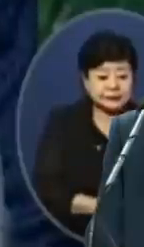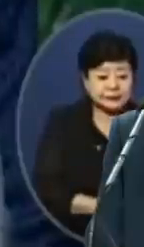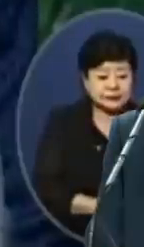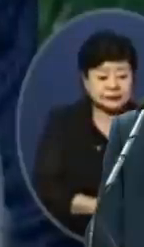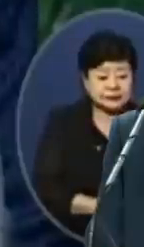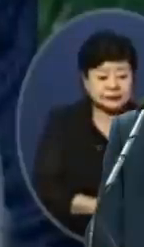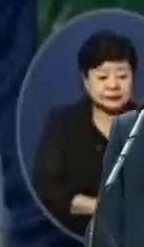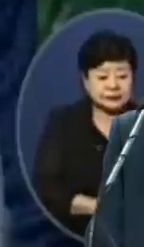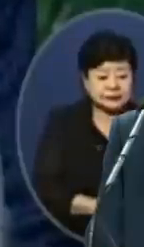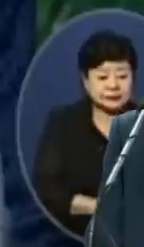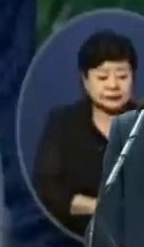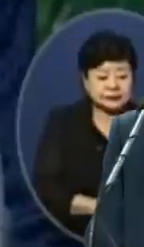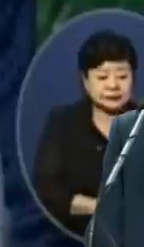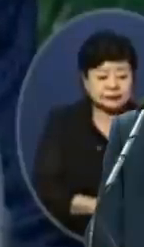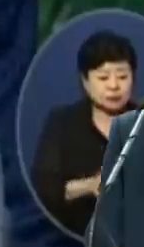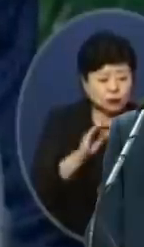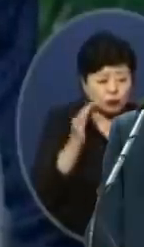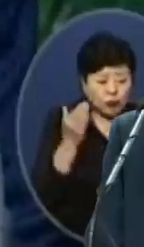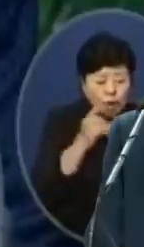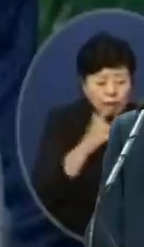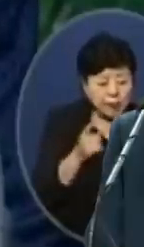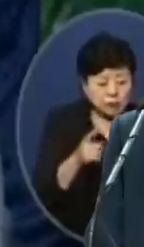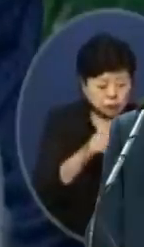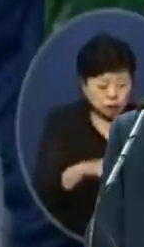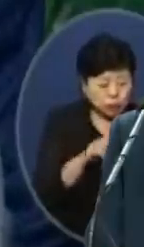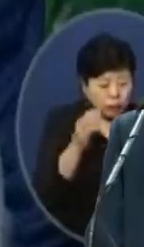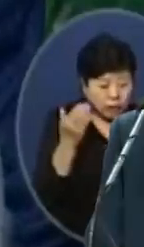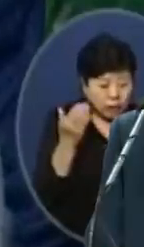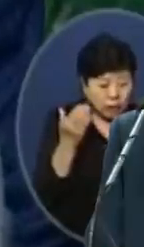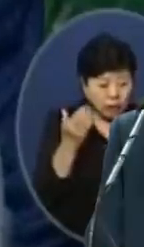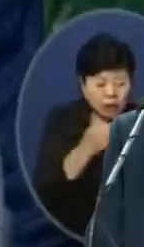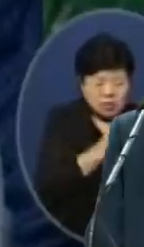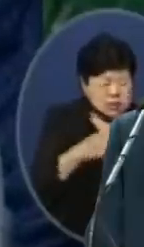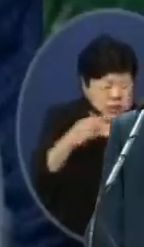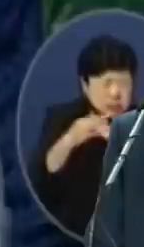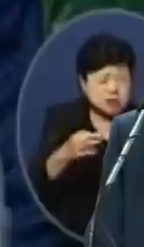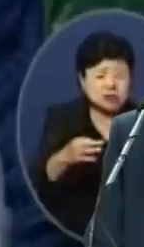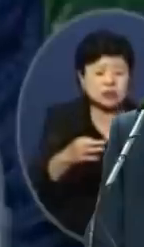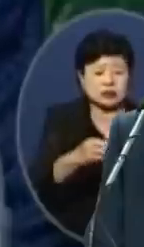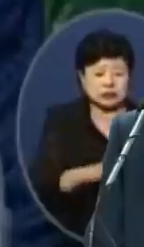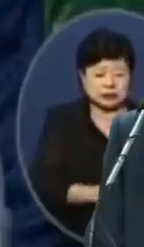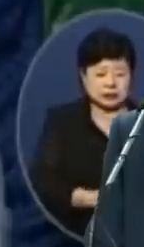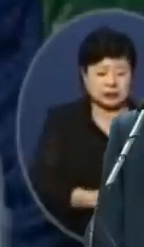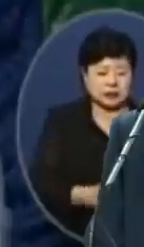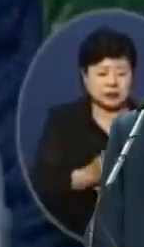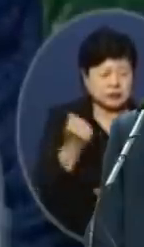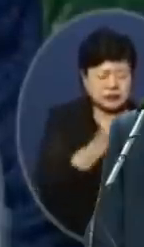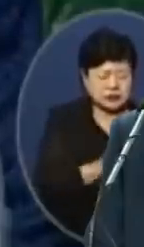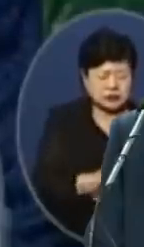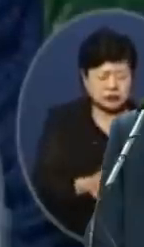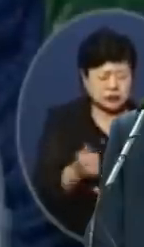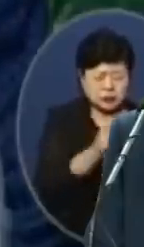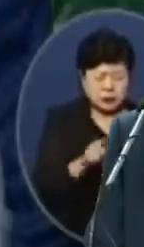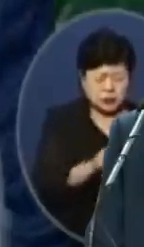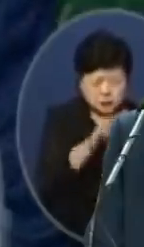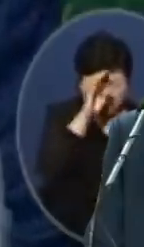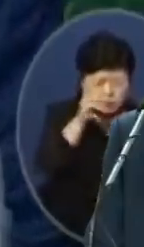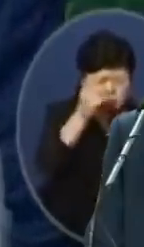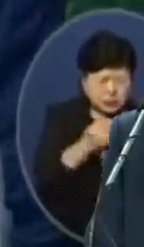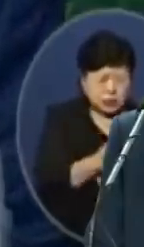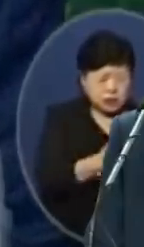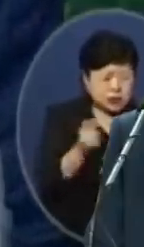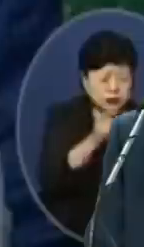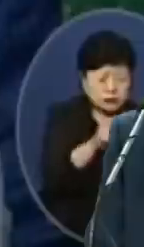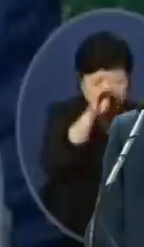얼마든지 말을 하라고 하기 때문에 그 말씀을 해야 되겠다. 큰 소리로 드러내어서 제가 채찍에 맞음으로 나음을 입었다. 제가